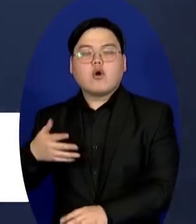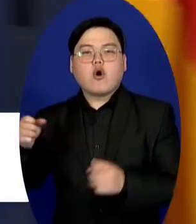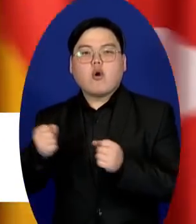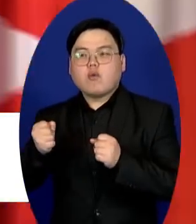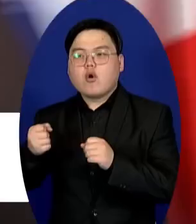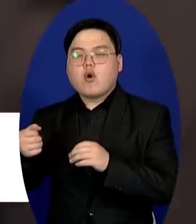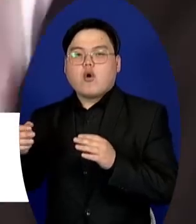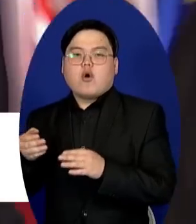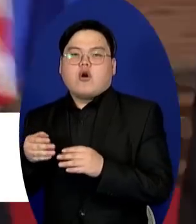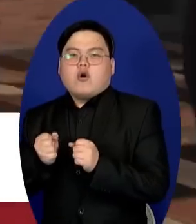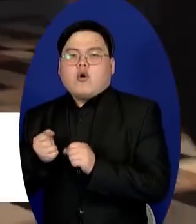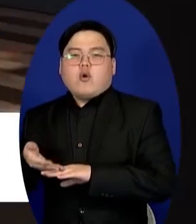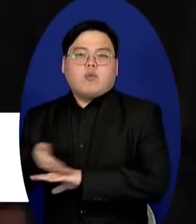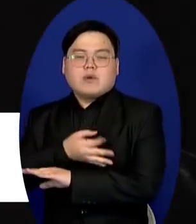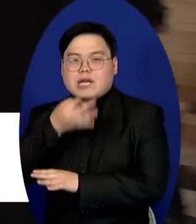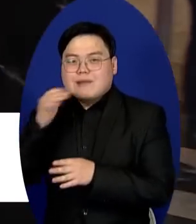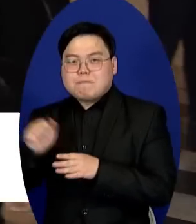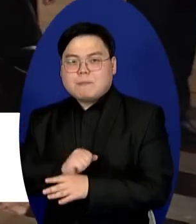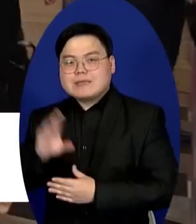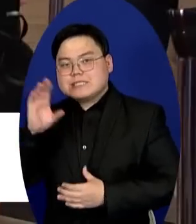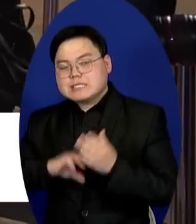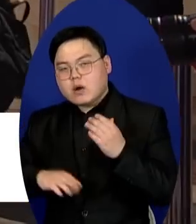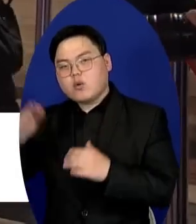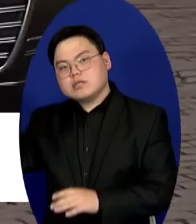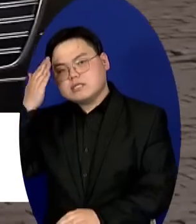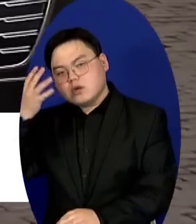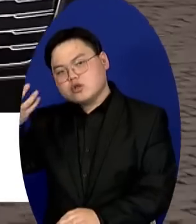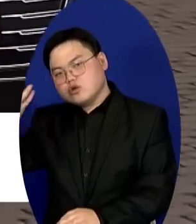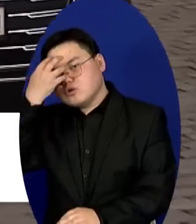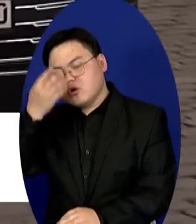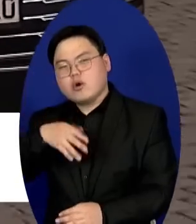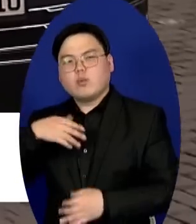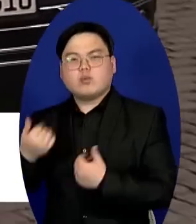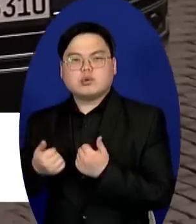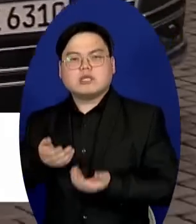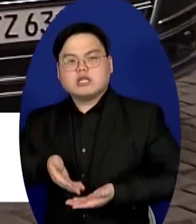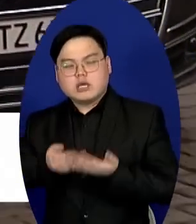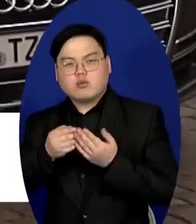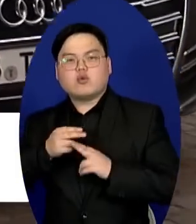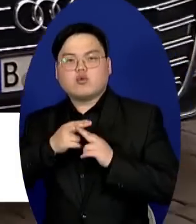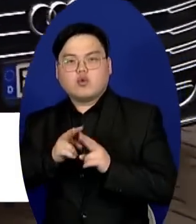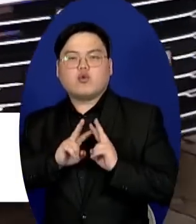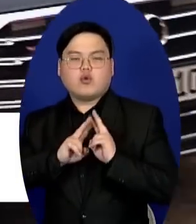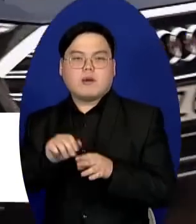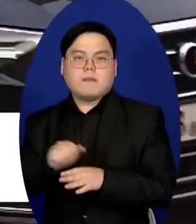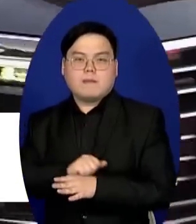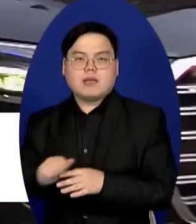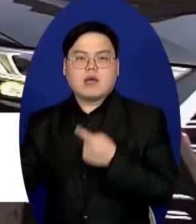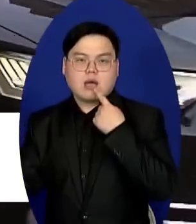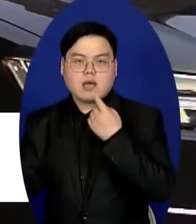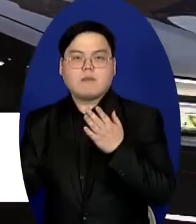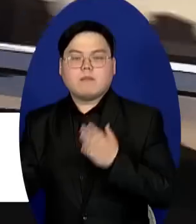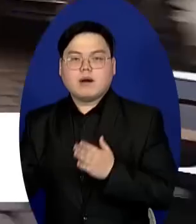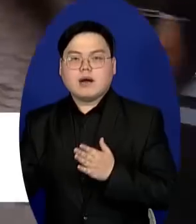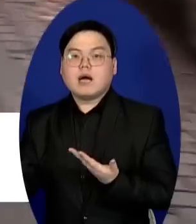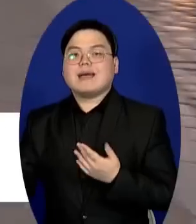хүйтнээс урьтаж бэлтгэл базаахт нь зориулан санхүү батлан хамгаалах улс төрийн болоод бусад дэмжлэг төсөлцөөгөө үргэлжлүүлэхэд бэлэн байгаагаа илэрхийлсэн